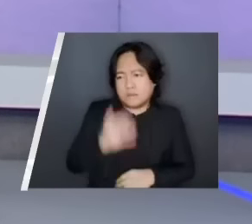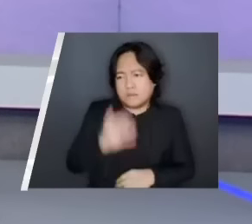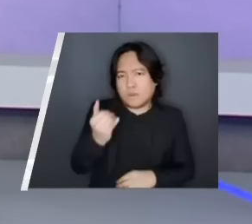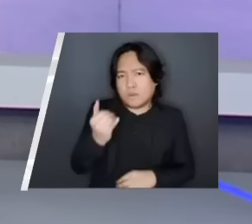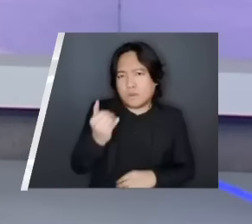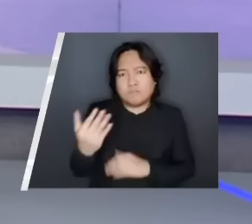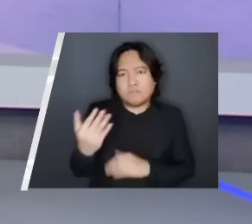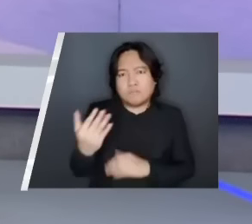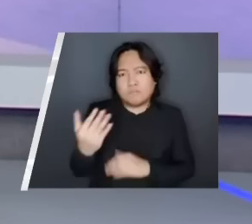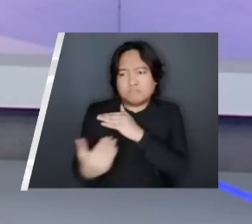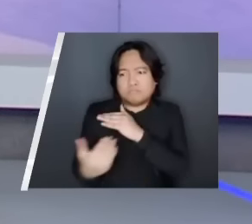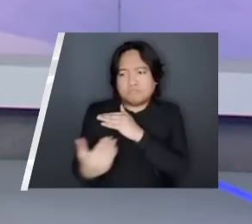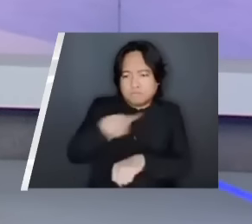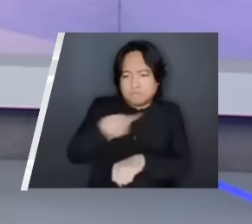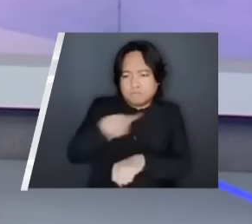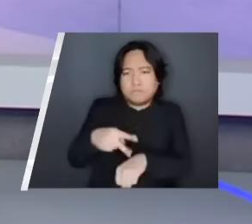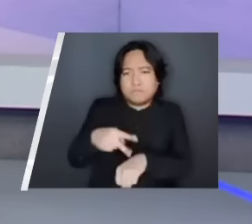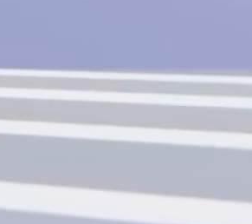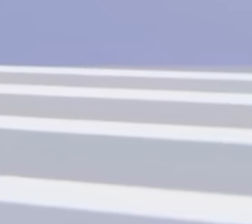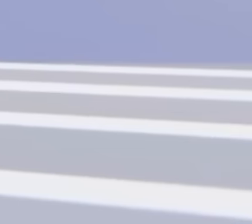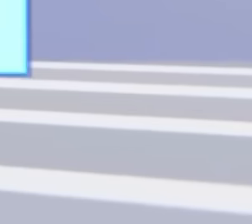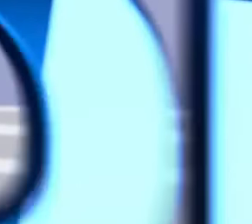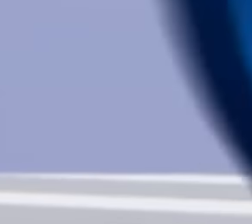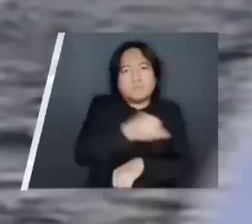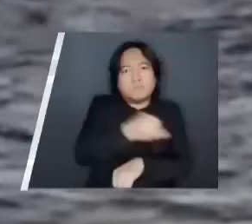Pilipinas. Saksi si Ivan Mayrina.